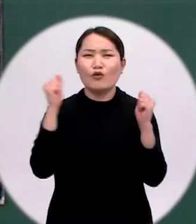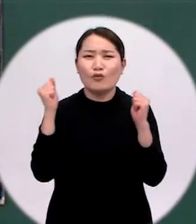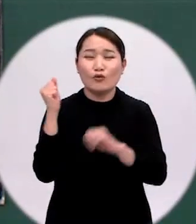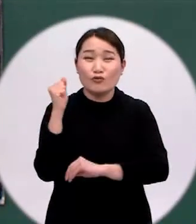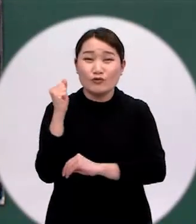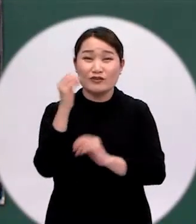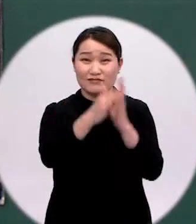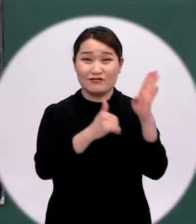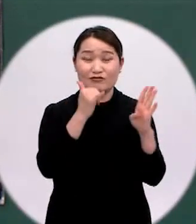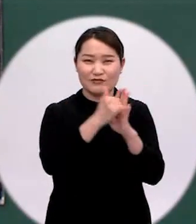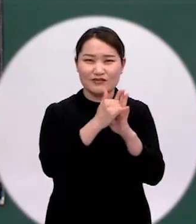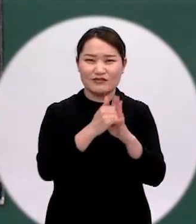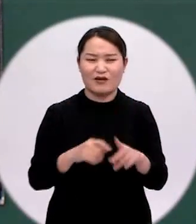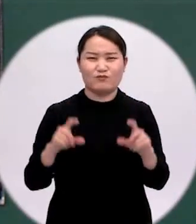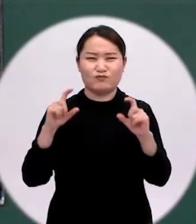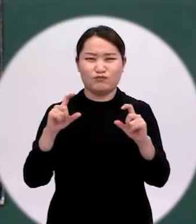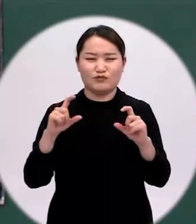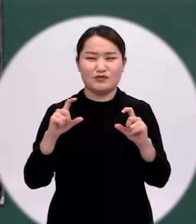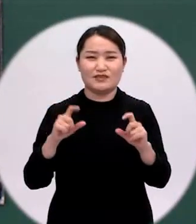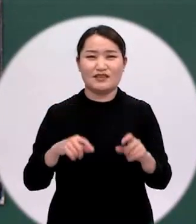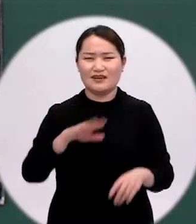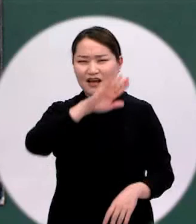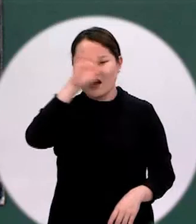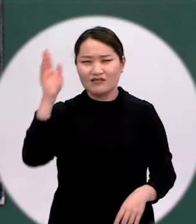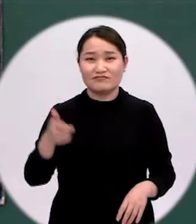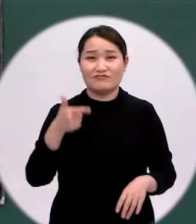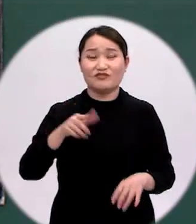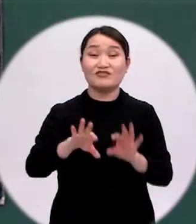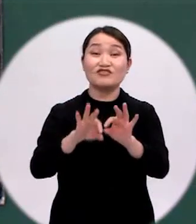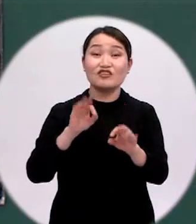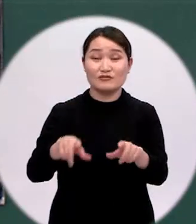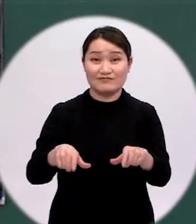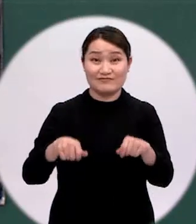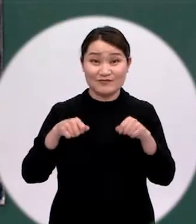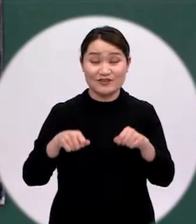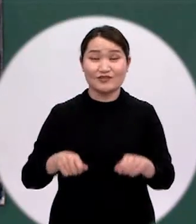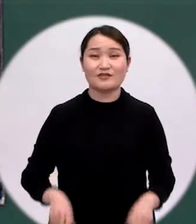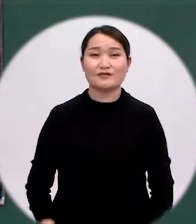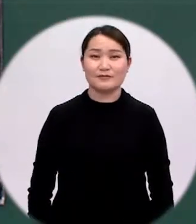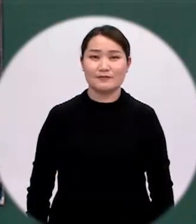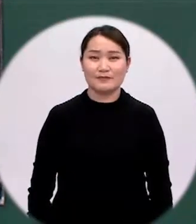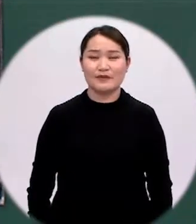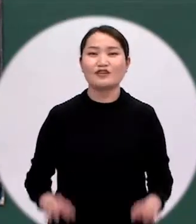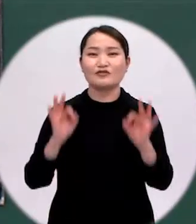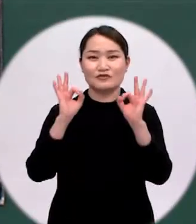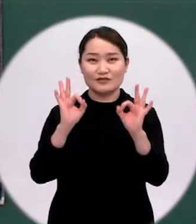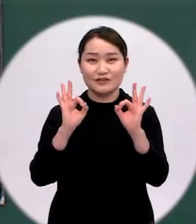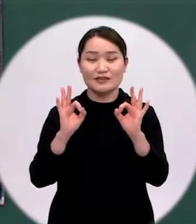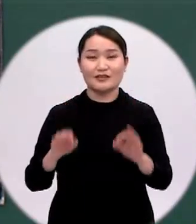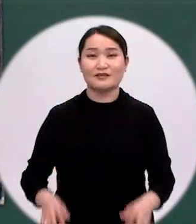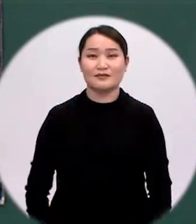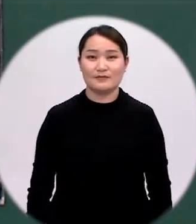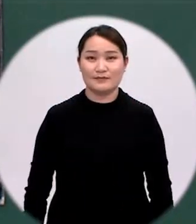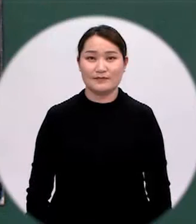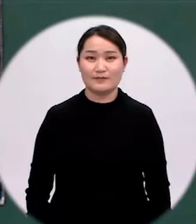зузаан, дулаан, өстэй гутлуудаа сонгож өмсдөг. Зөв байна. За тэгвэл бүгдээрээ